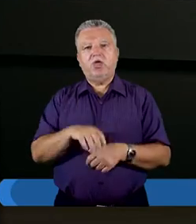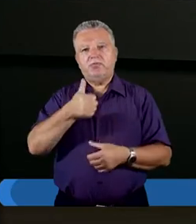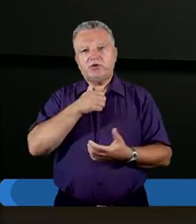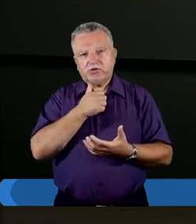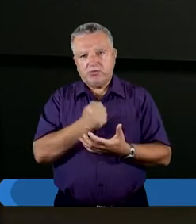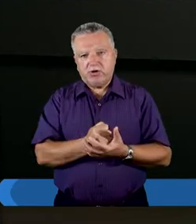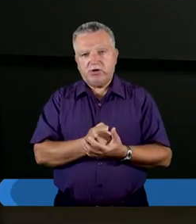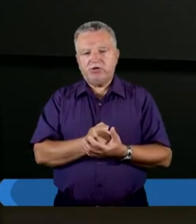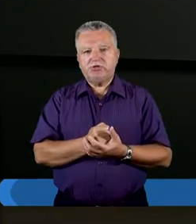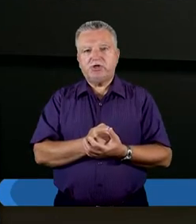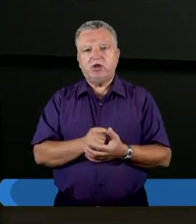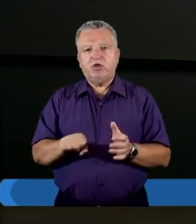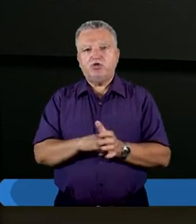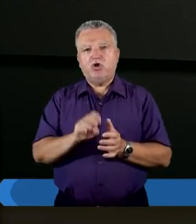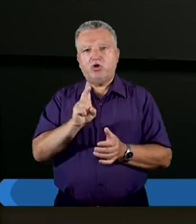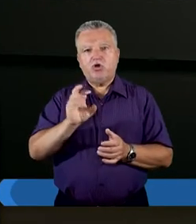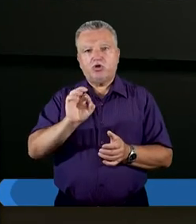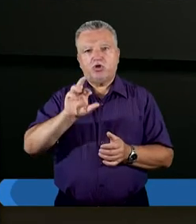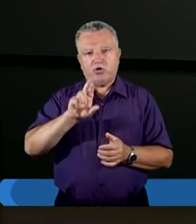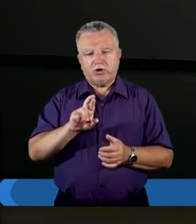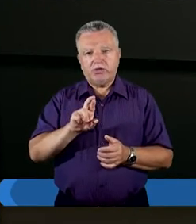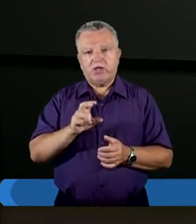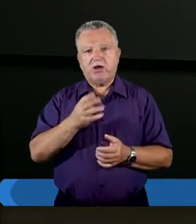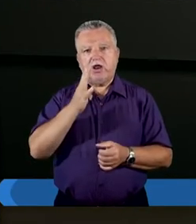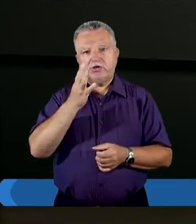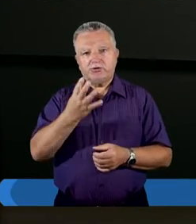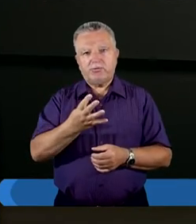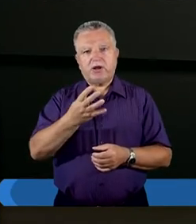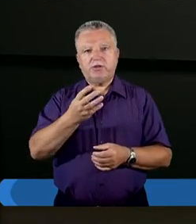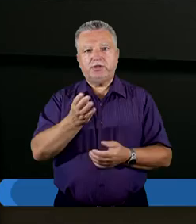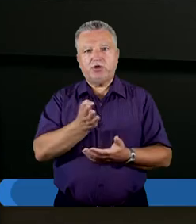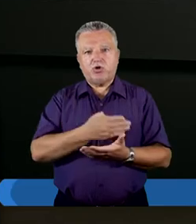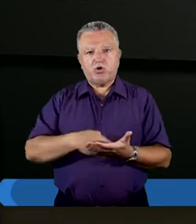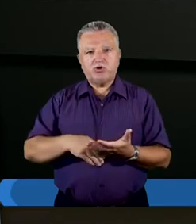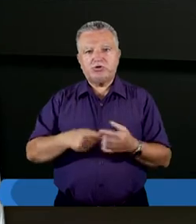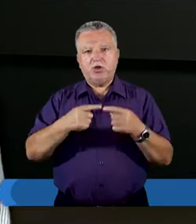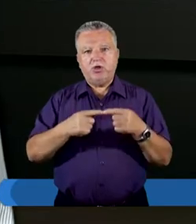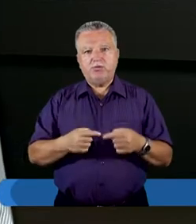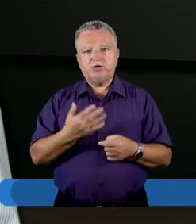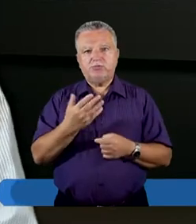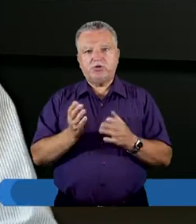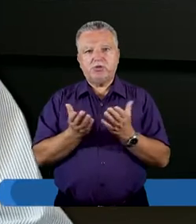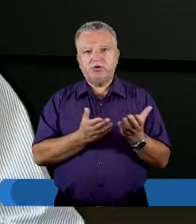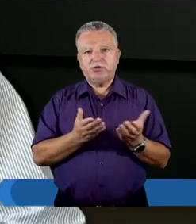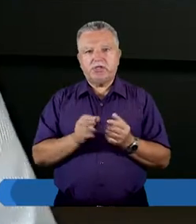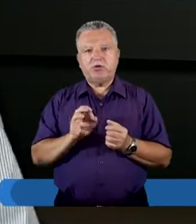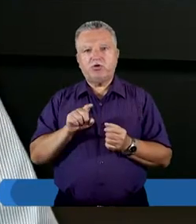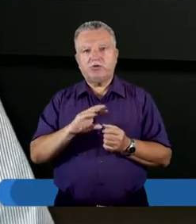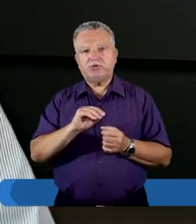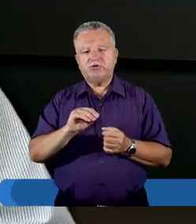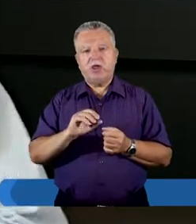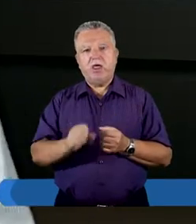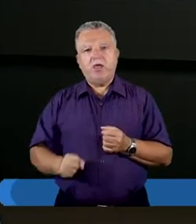liście apostoła Pawła do Koryntian, w 4 rozdziale i wersecie 5, czytamy o tym,